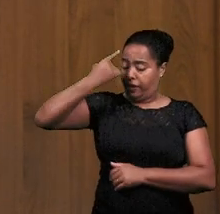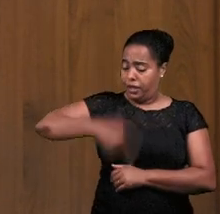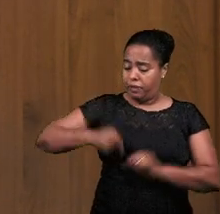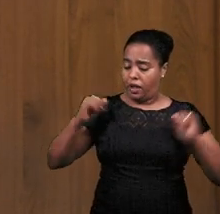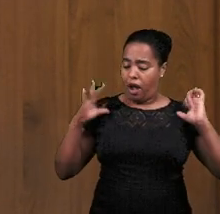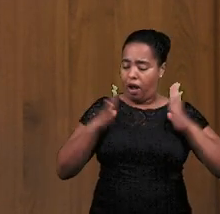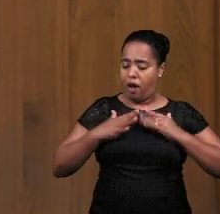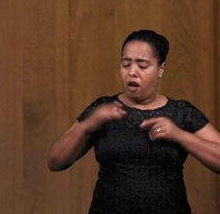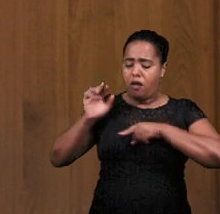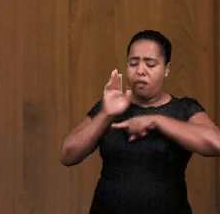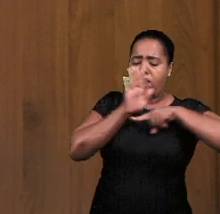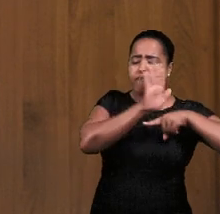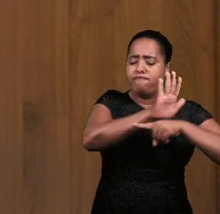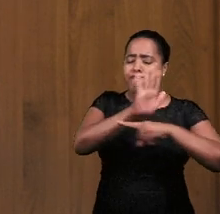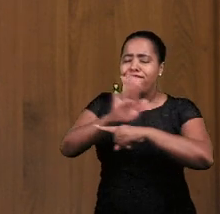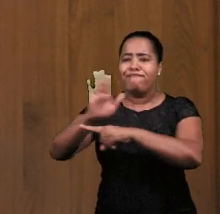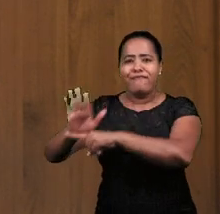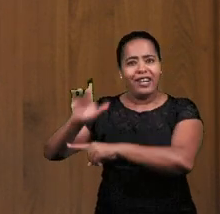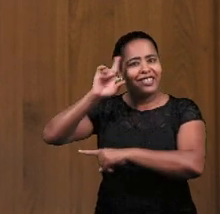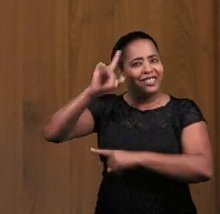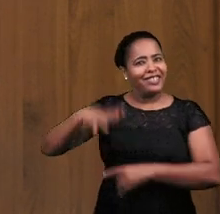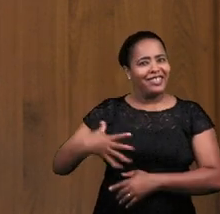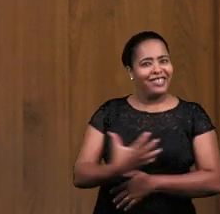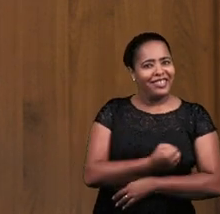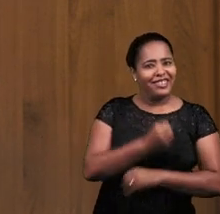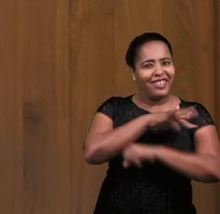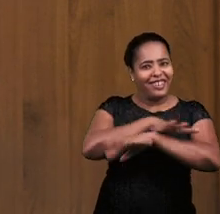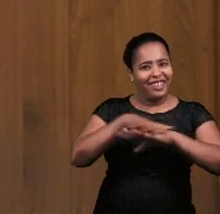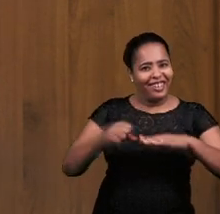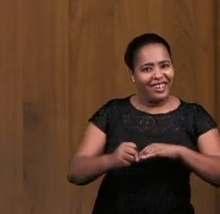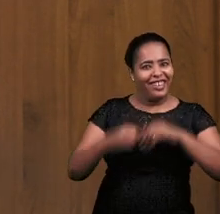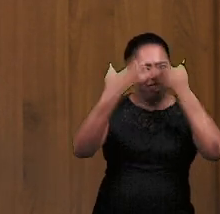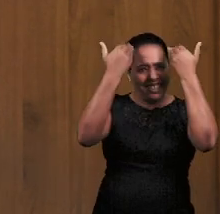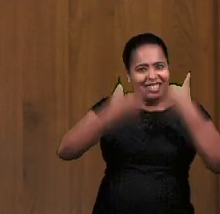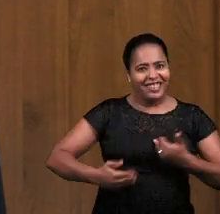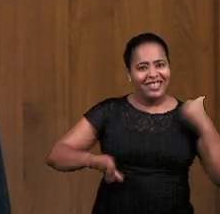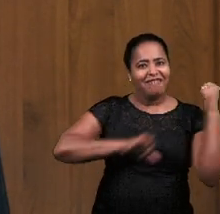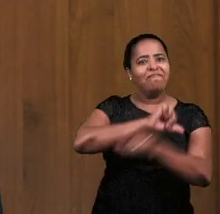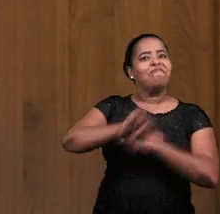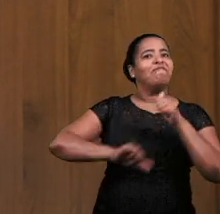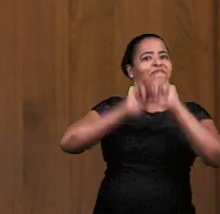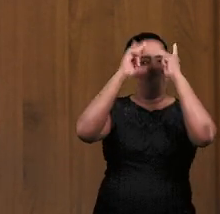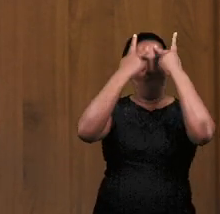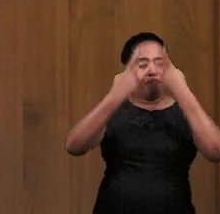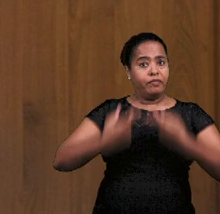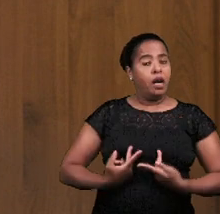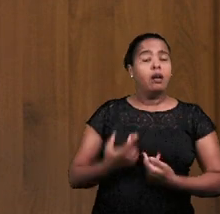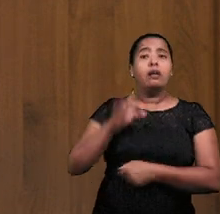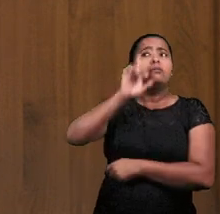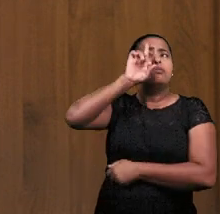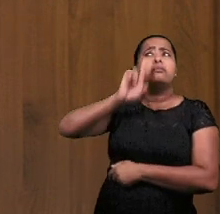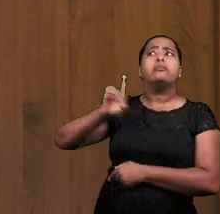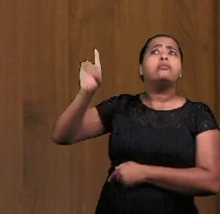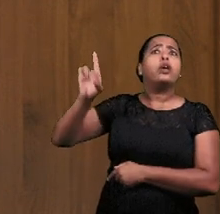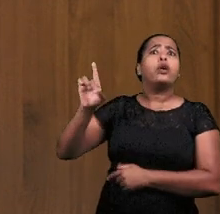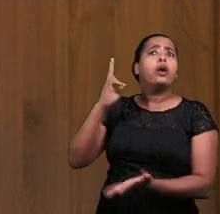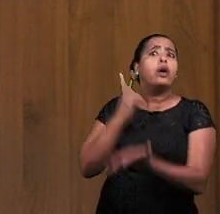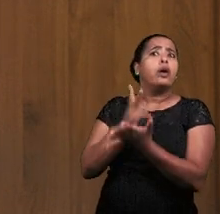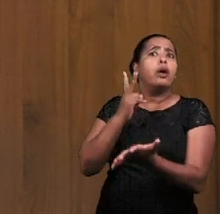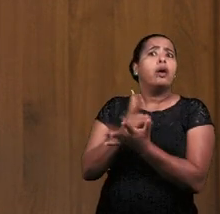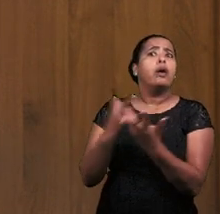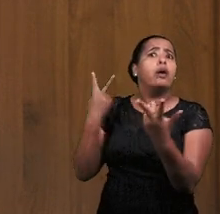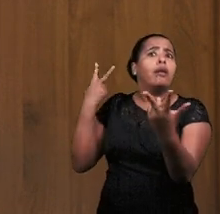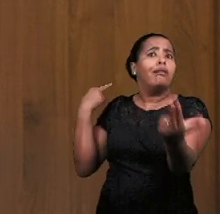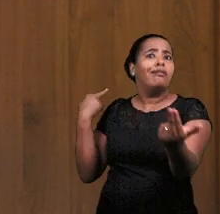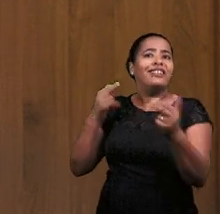ses serviteurs, un Dieu qui sauve, qui guérit, qui transforme la vie de l'homme. Et ce Dieu est le même Dieu qui agit